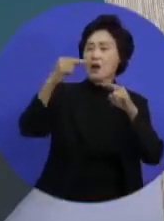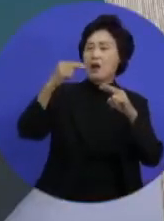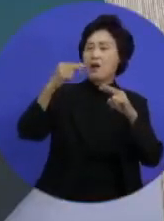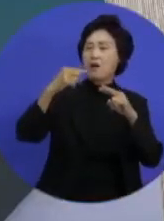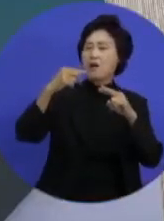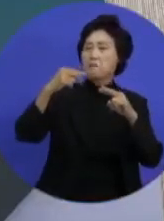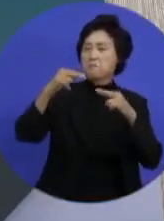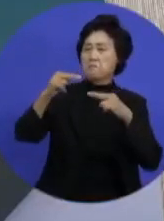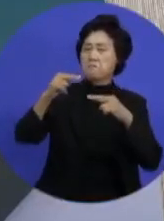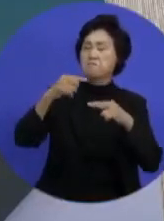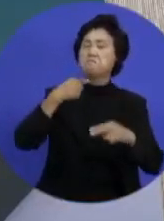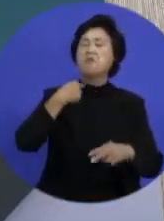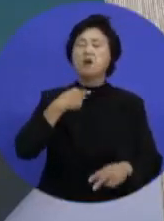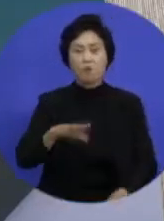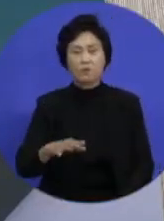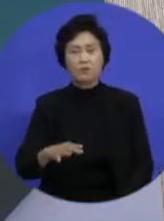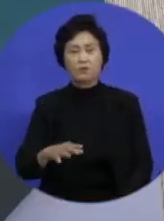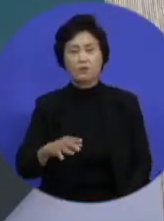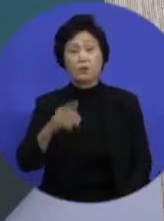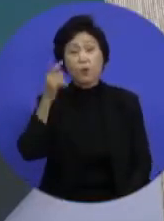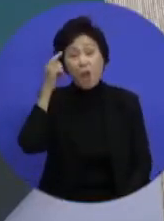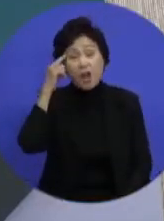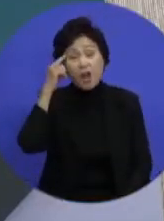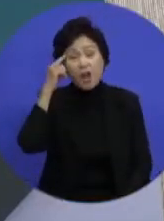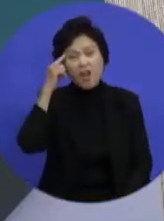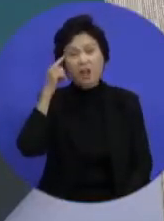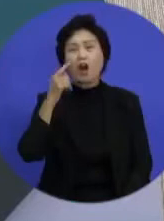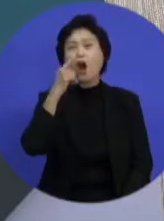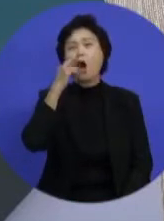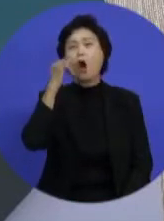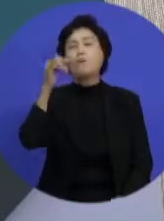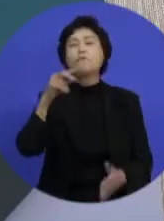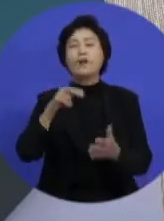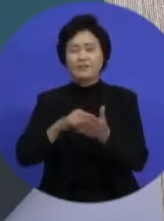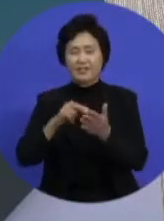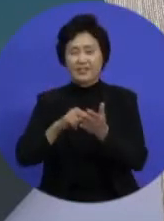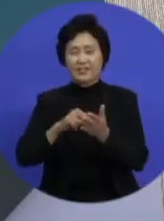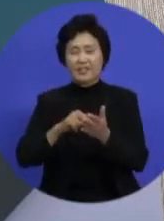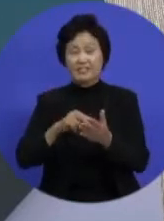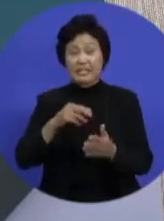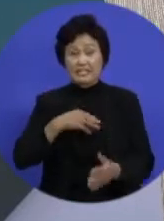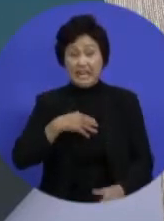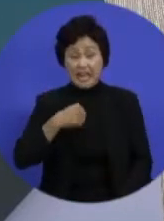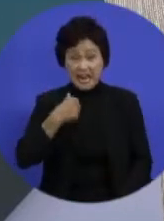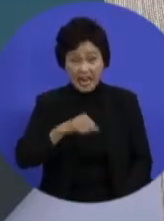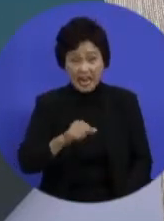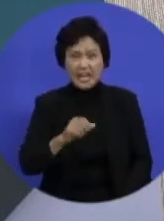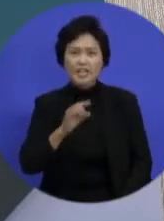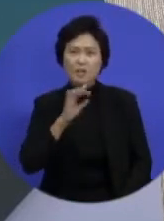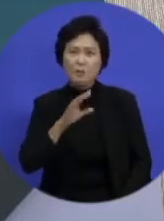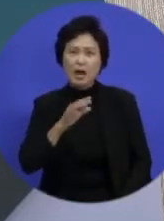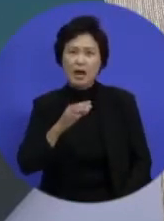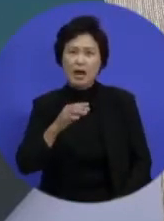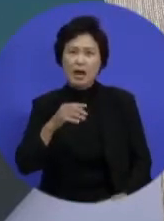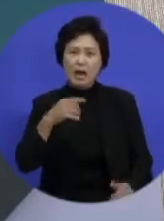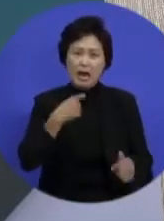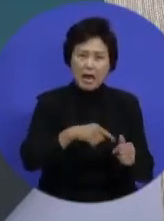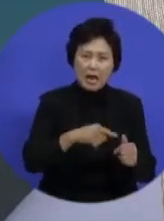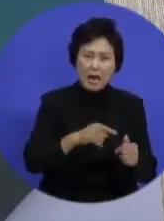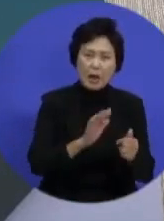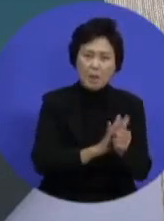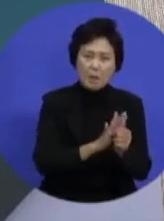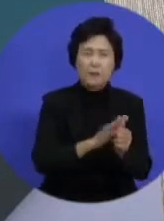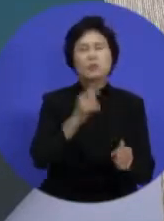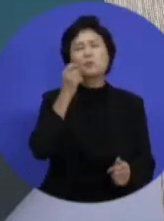항상 다가 다 있는데 겉으로는 좀 그럴 때가 많이 있었던 것 같아요. 그래서 계속 이제 용서도 많이 구했고요.